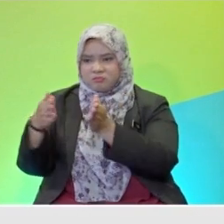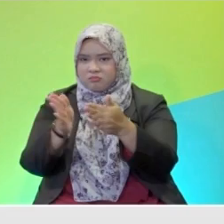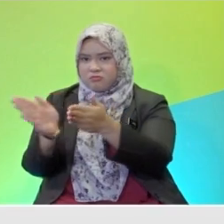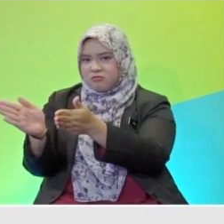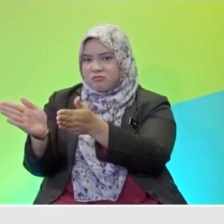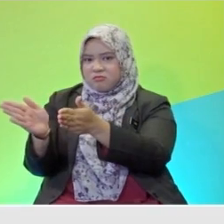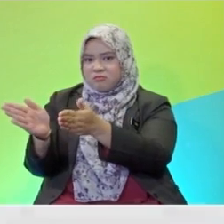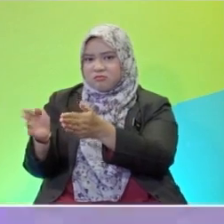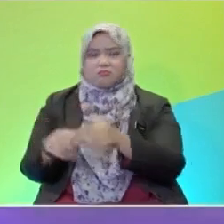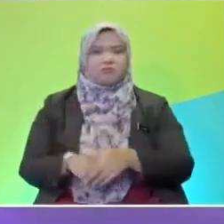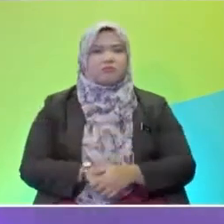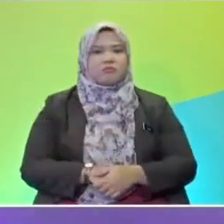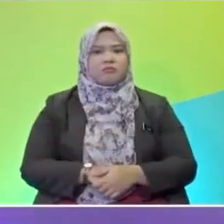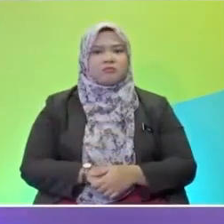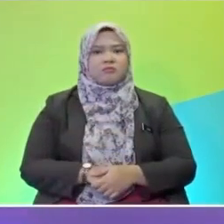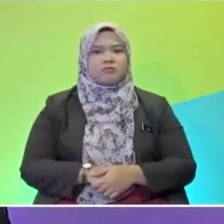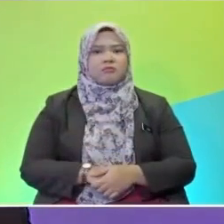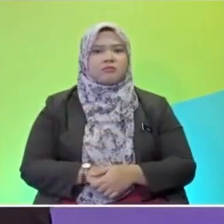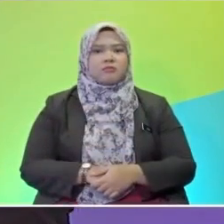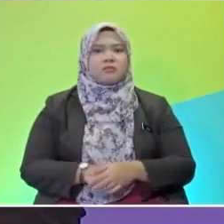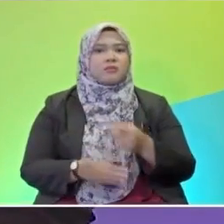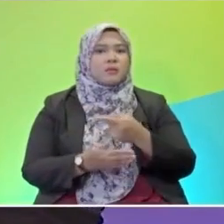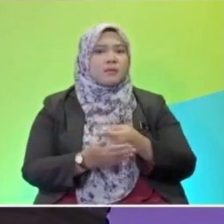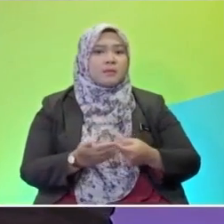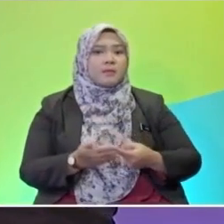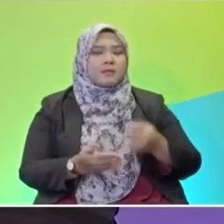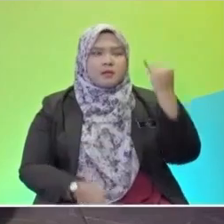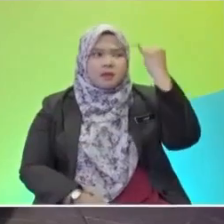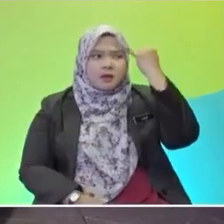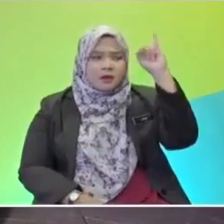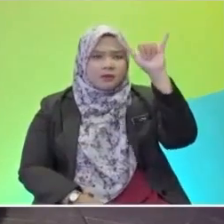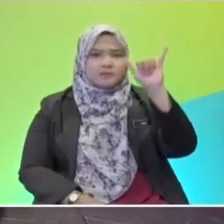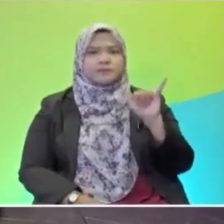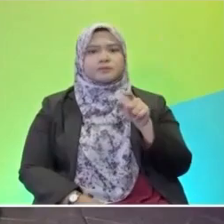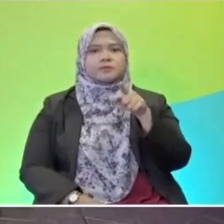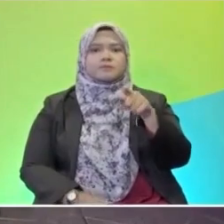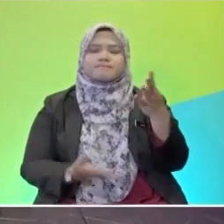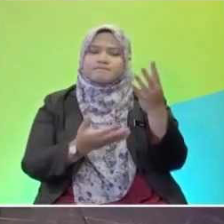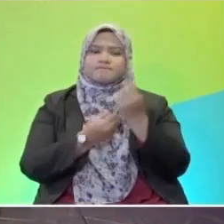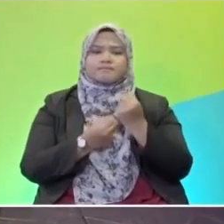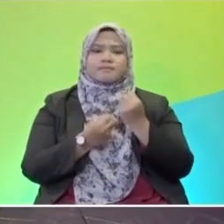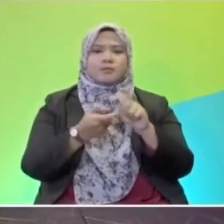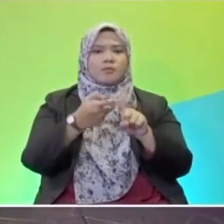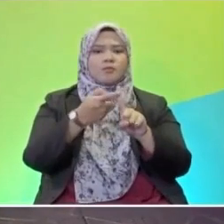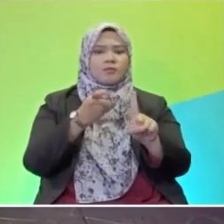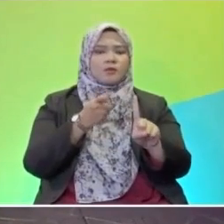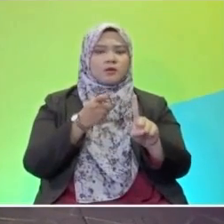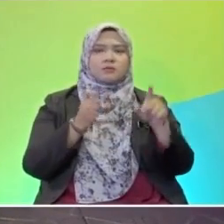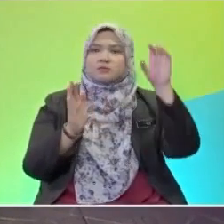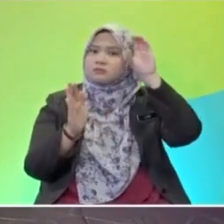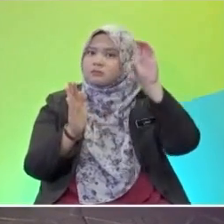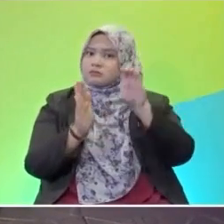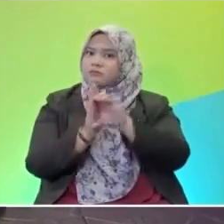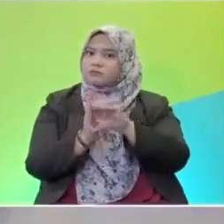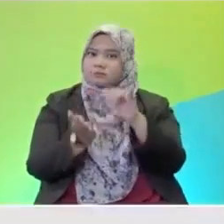kita boleh buat berdasarkan penyesatan ini Oke berdasarkan soal yang cukup berikan satu tentang sifat